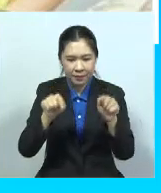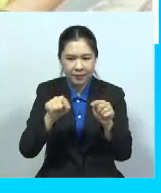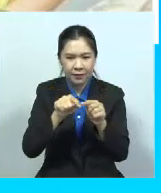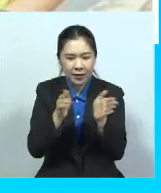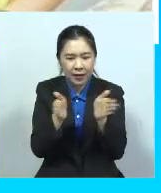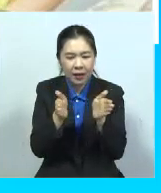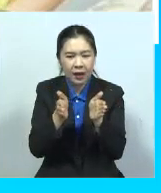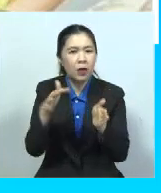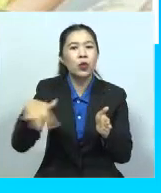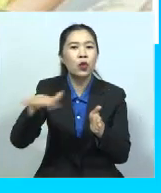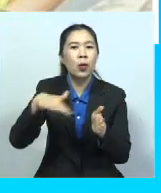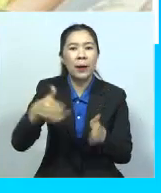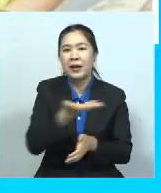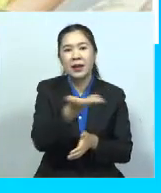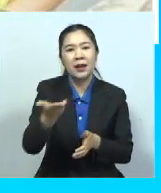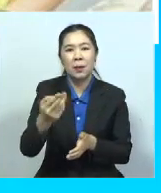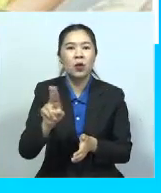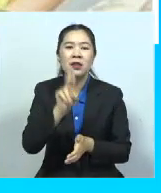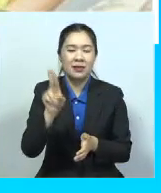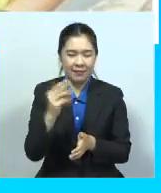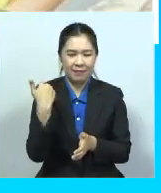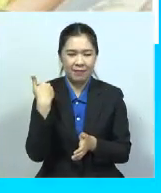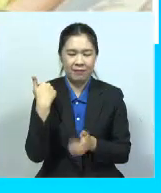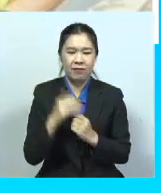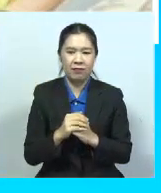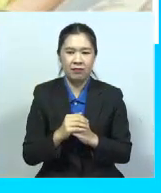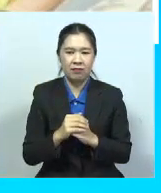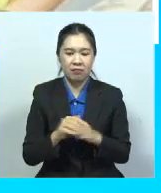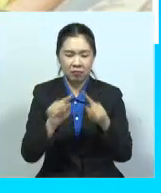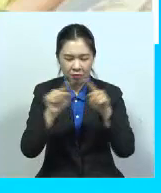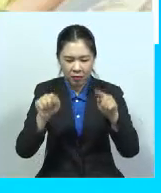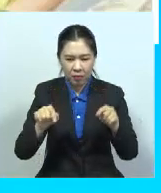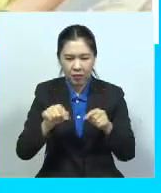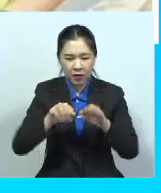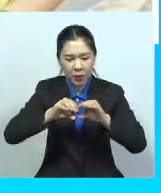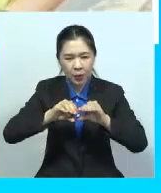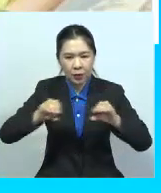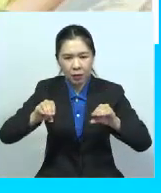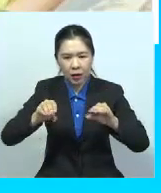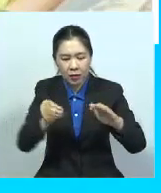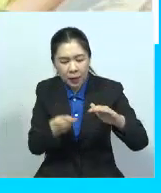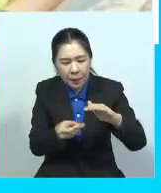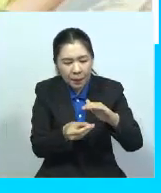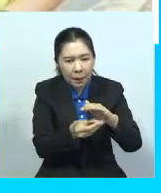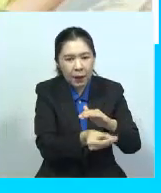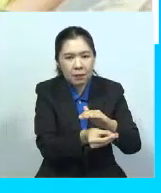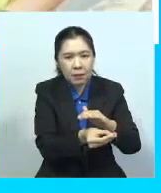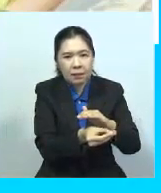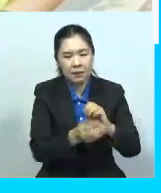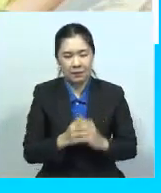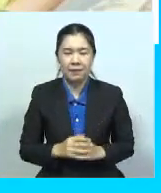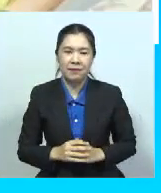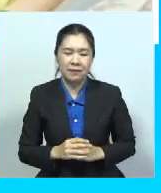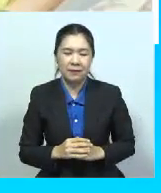ๆกับ power bank ทั่วไปที่ทุกคนใช้เลยอะค่ะแล้วก็ไปวางอยู่หรือว่าซุกซ่อนอยู่ตามมุมอับต่างๆ บบนี้